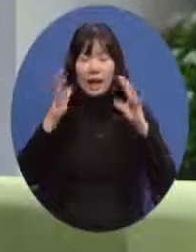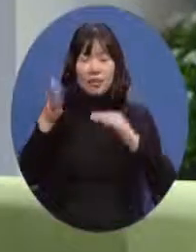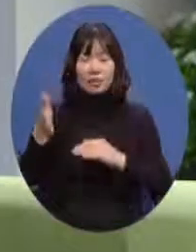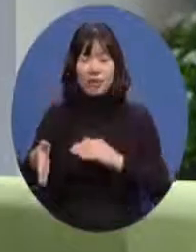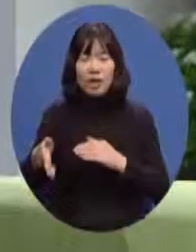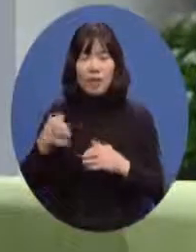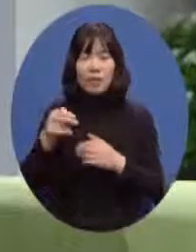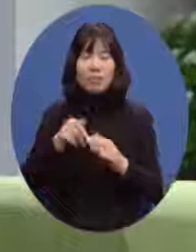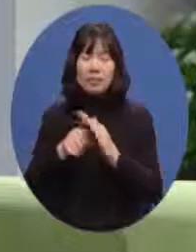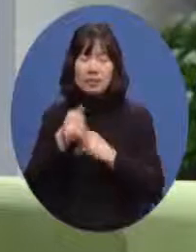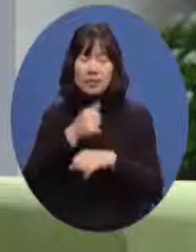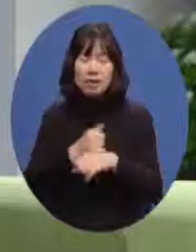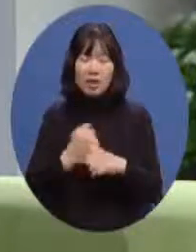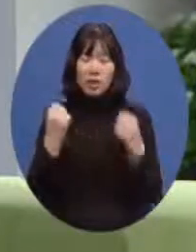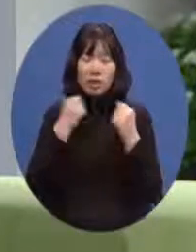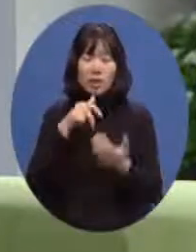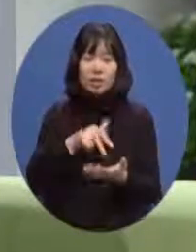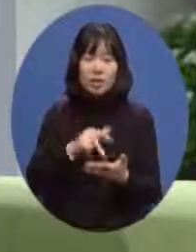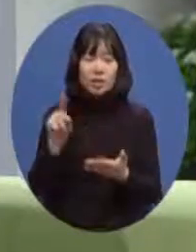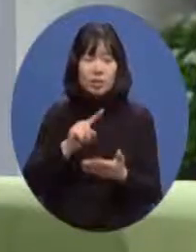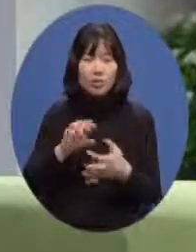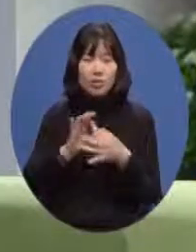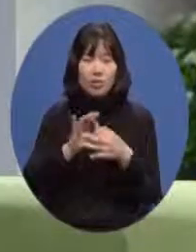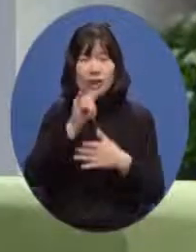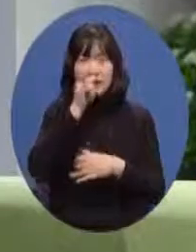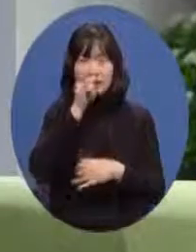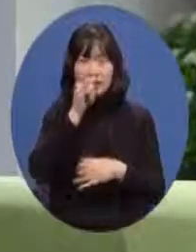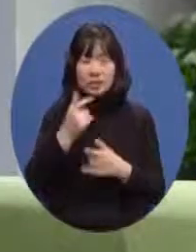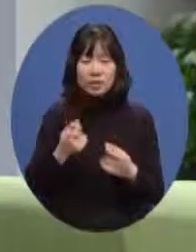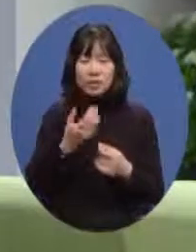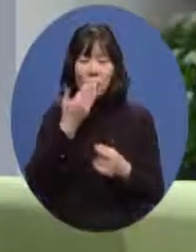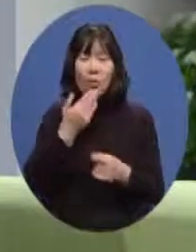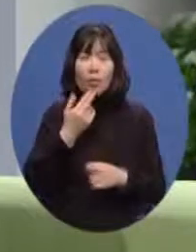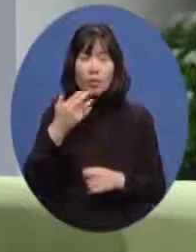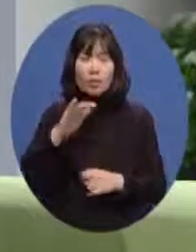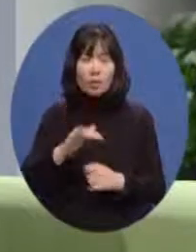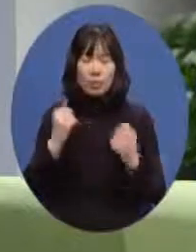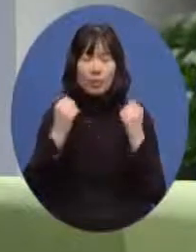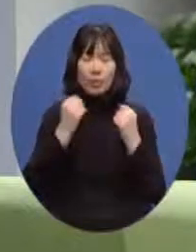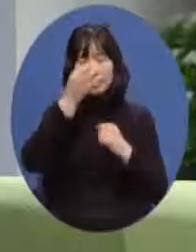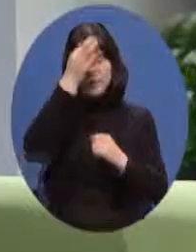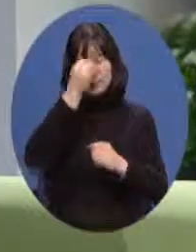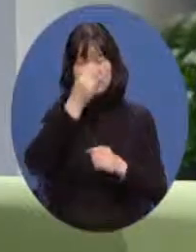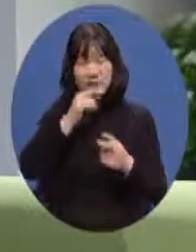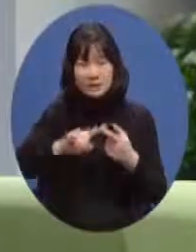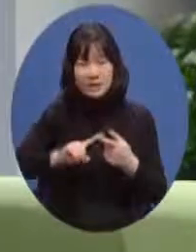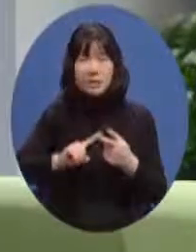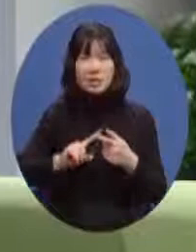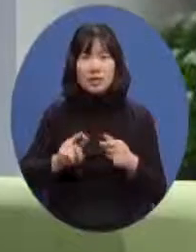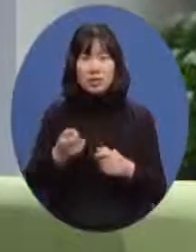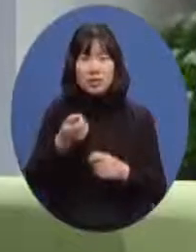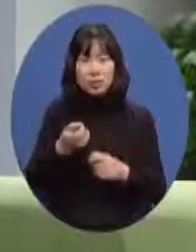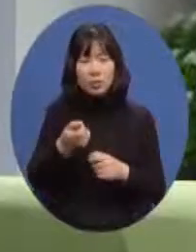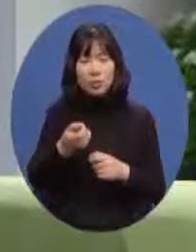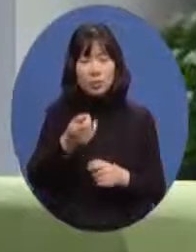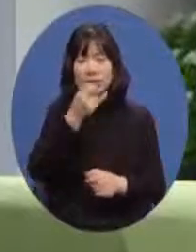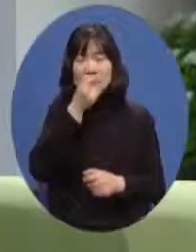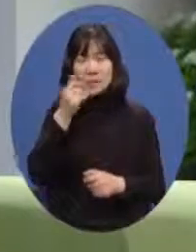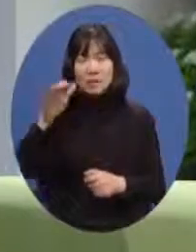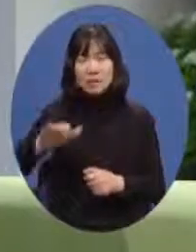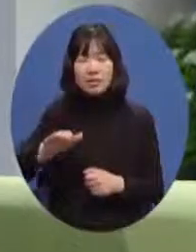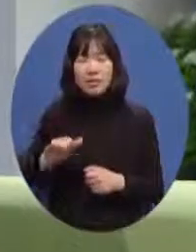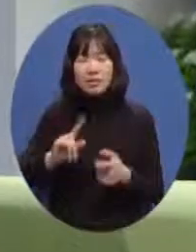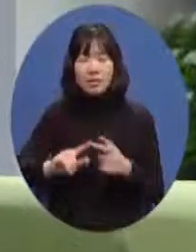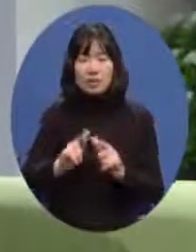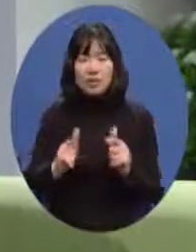가셔서 이것이 지금 건강 상태에 어떤 영향을 미치는지 이렇게 안 먹어도 그래도 건강하게 기능하는 아이들이 있거든요. 근데 네. 조금 작기는 한데요.